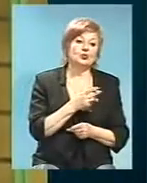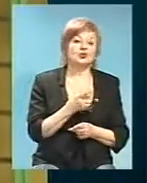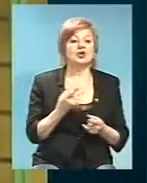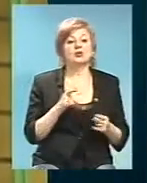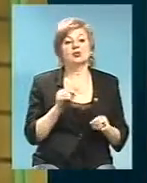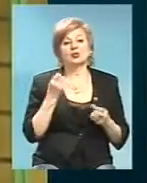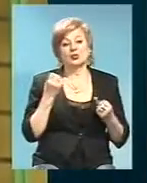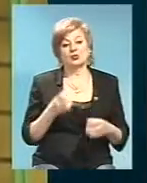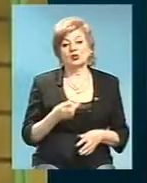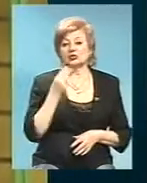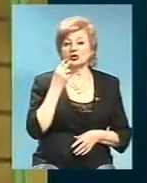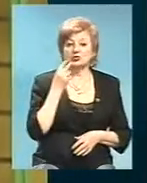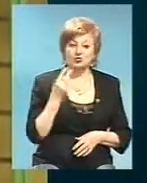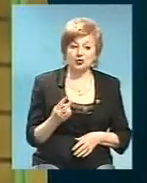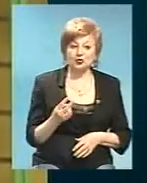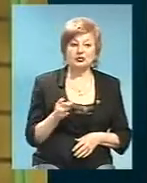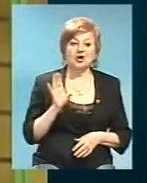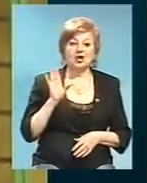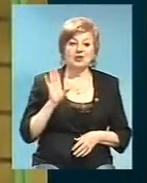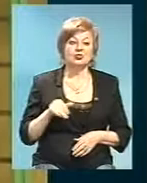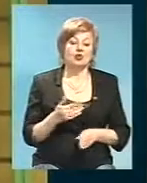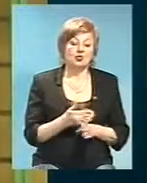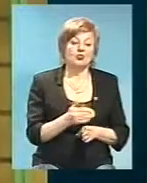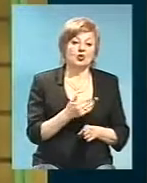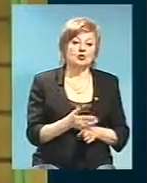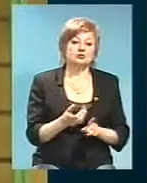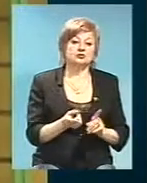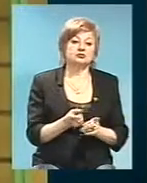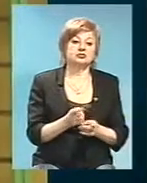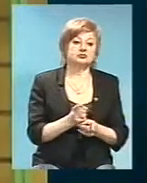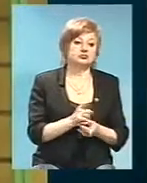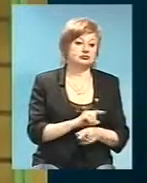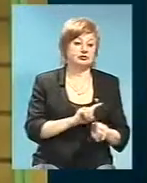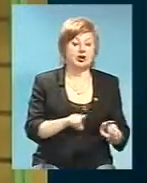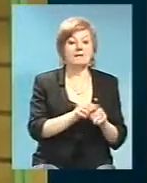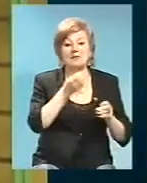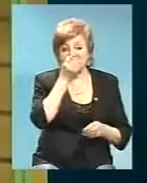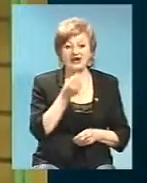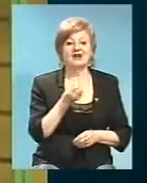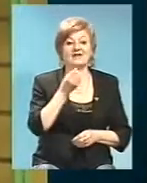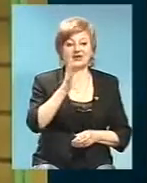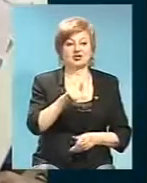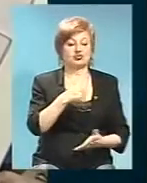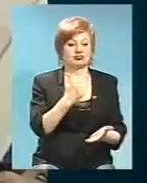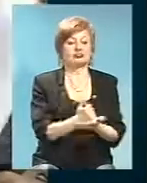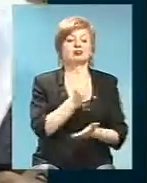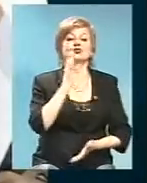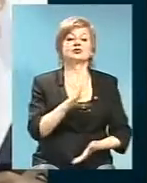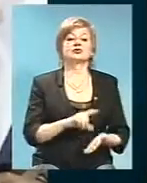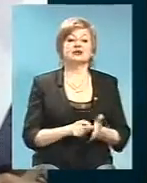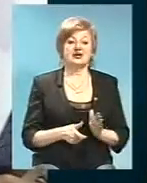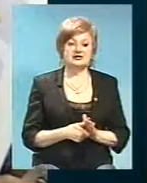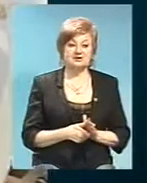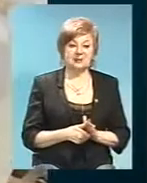може бути меланхоліком, яка потім поступово-поступово перетворюється в таку чудову квіточку, яка може бути лідером в класі. В рамках